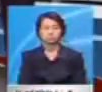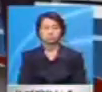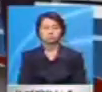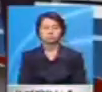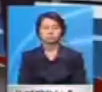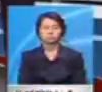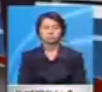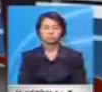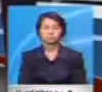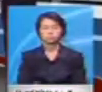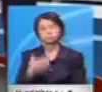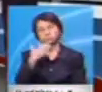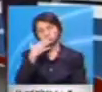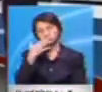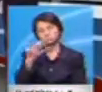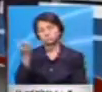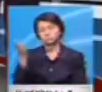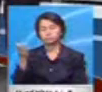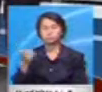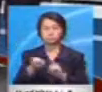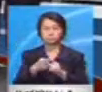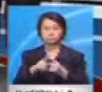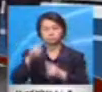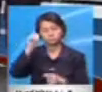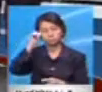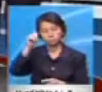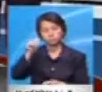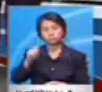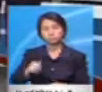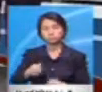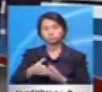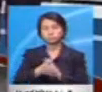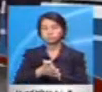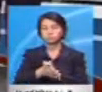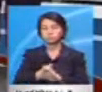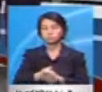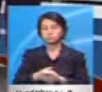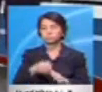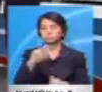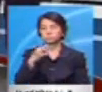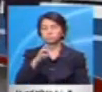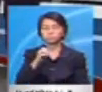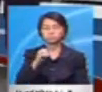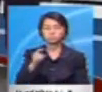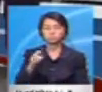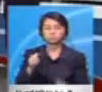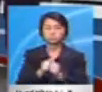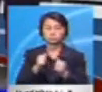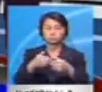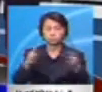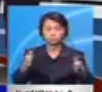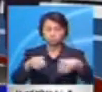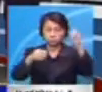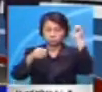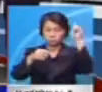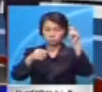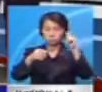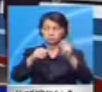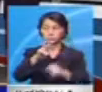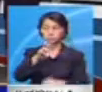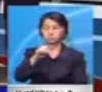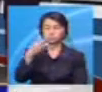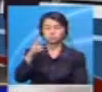keenam terima kasih syahil dan faratul Assalamualaikum dan salam satis jiwa sukan nasional 8 saya buka dengan kejohanan badminton terbuka Malaysia